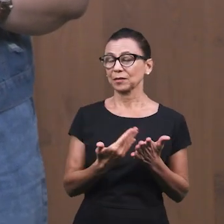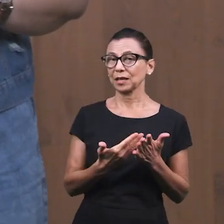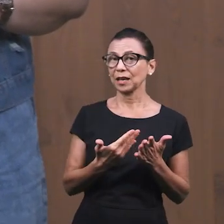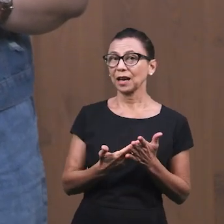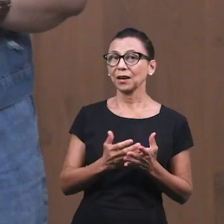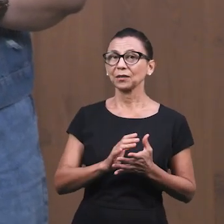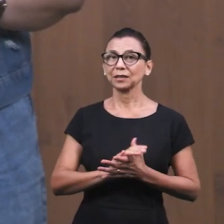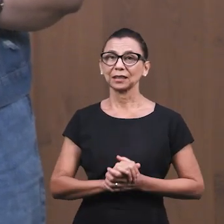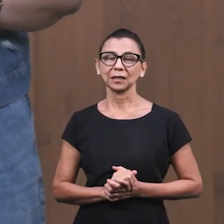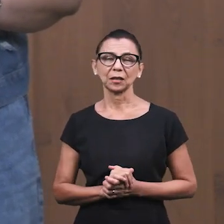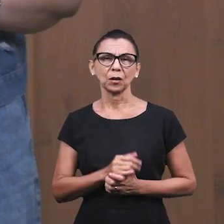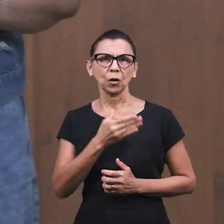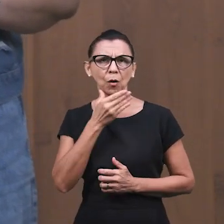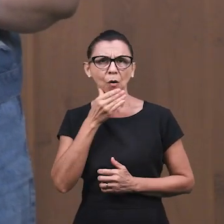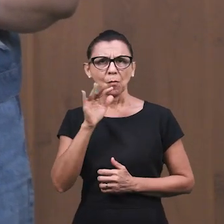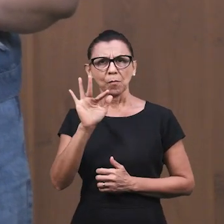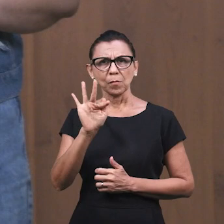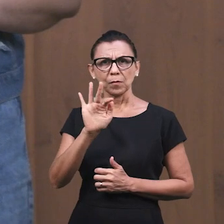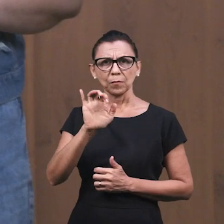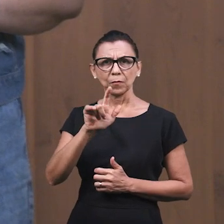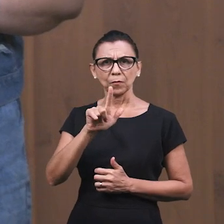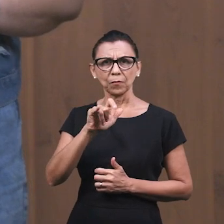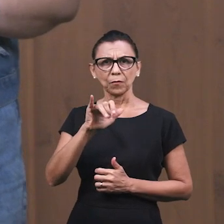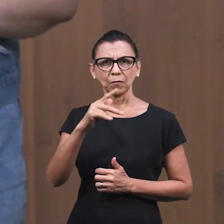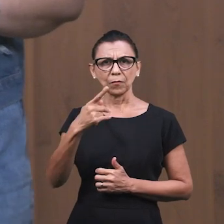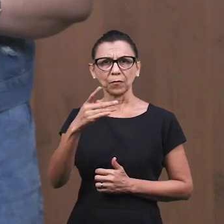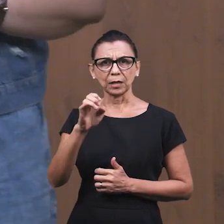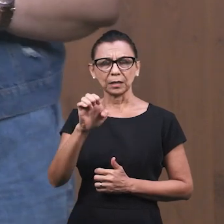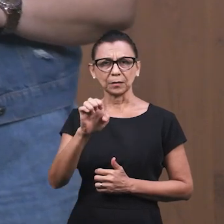l'étude d'aujourd'hui, à travers l'histoire de Philippe et